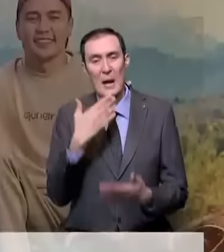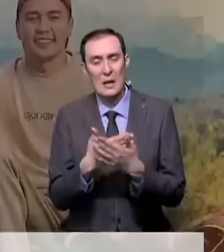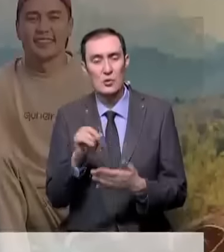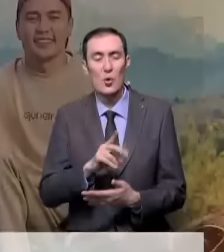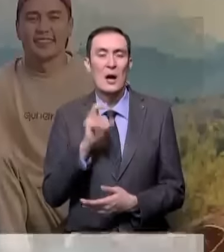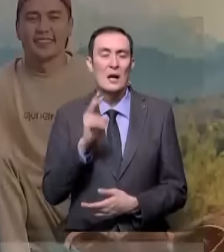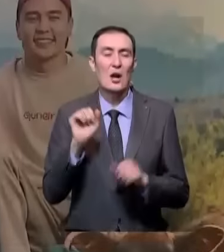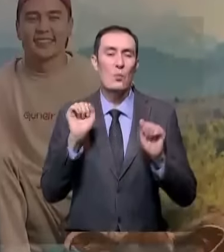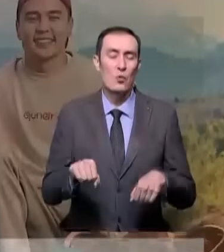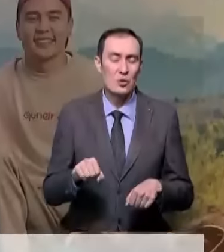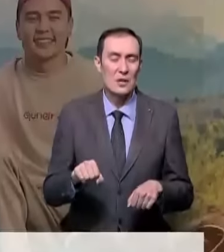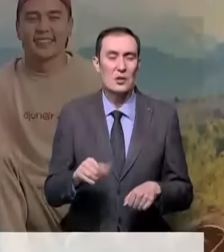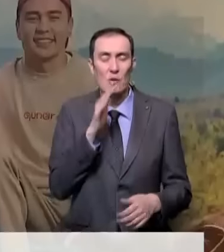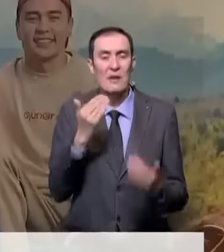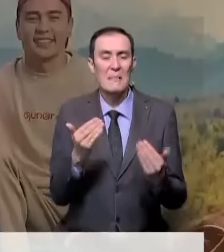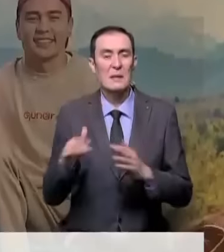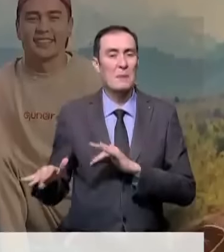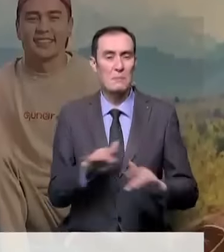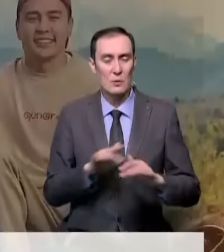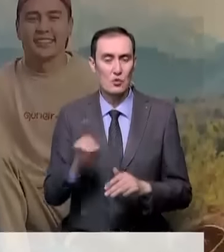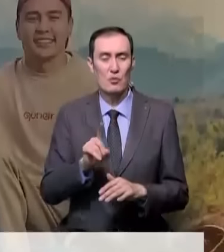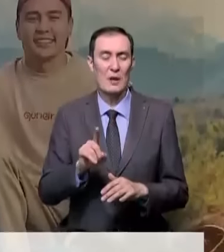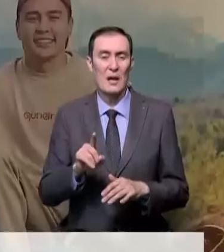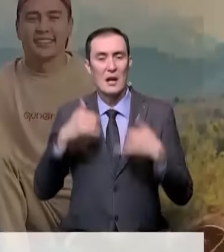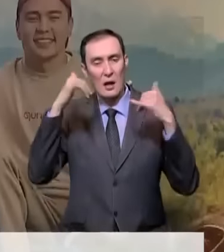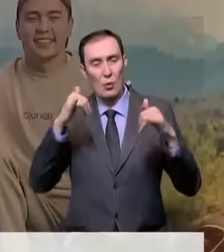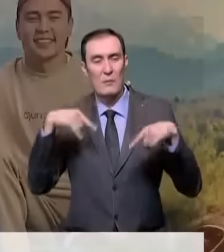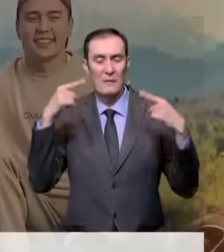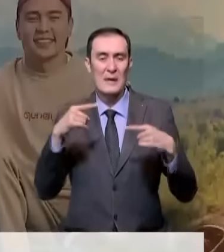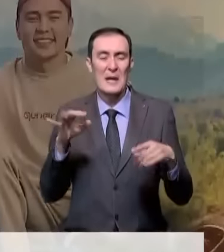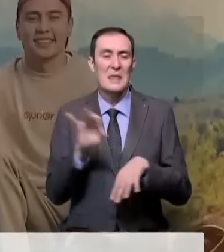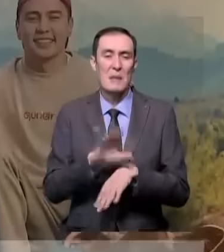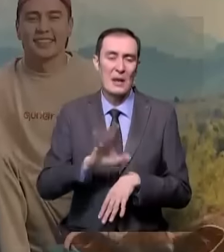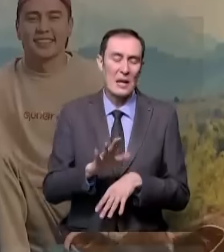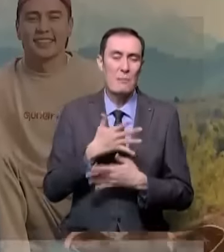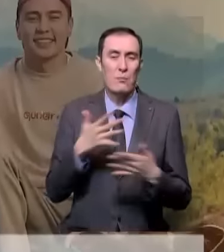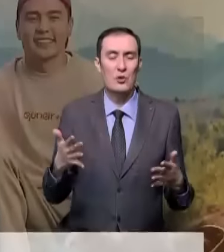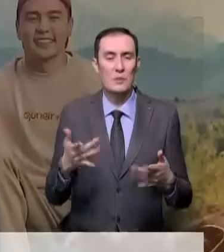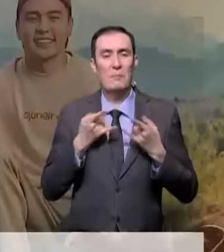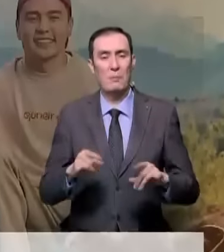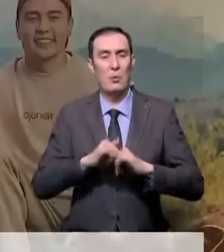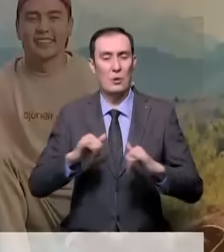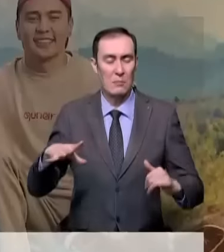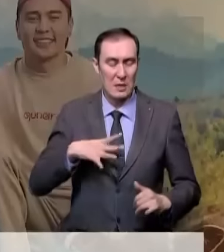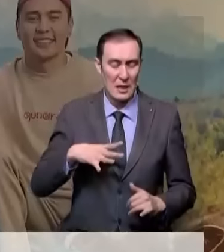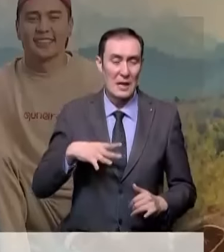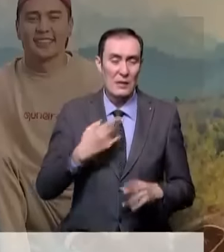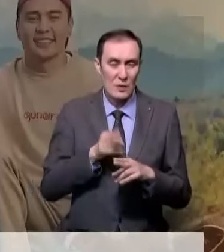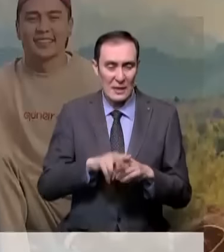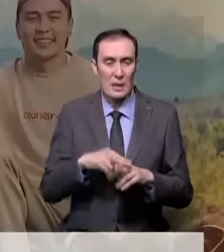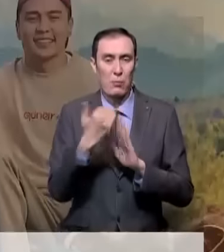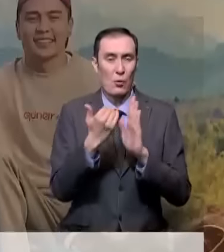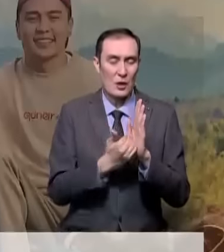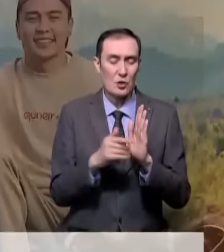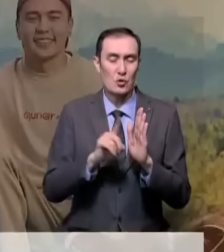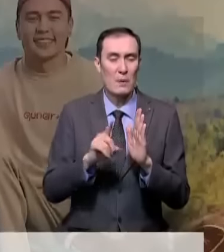как можно этим заниматься современными методами, чтобы животные там меньше болели, чтобы больше приплода было. И как раз этот проект направлен на